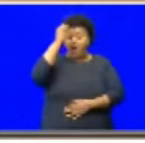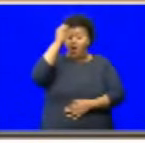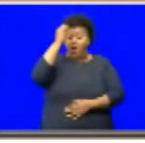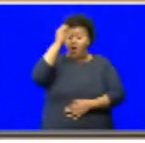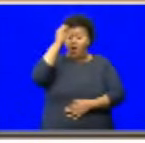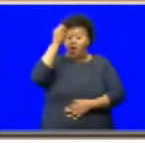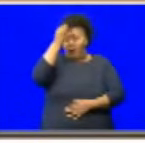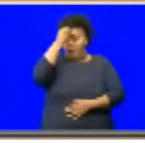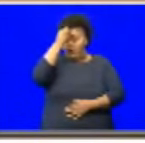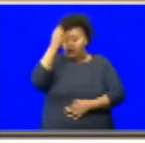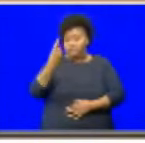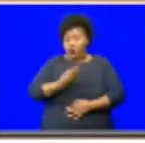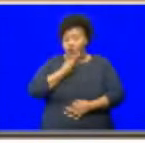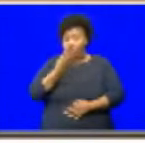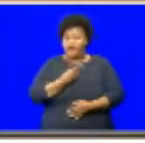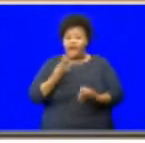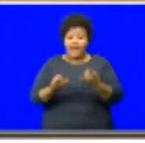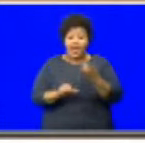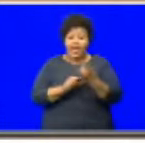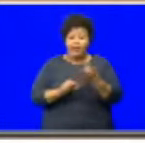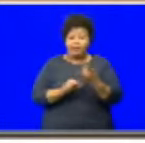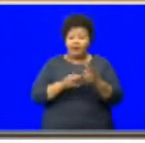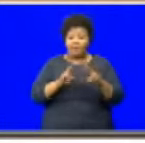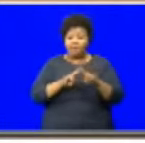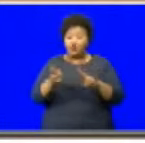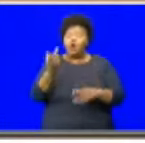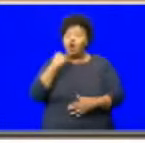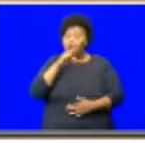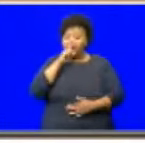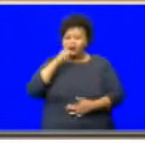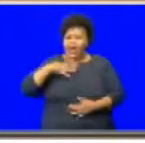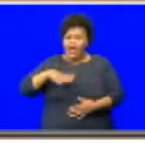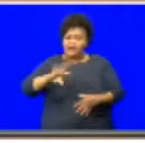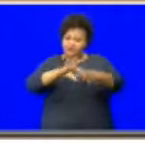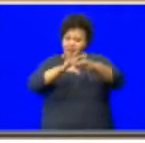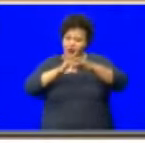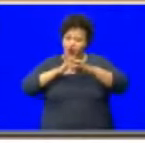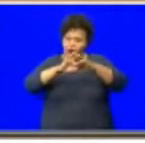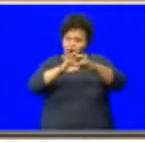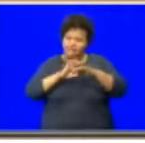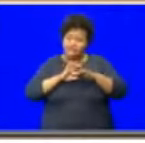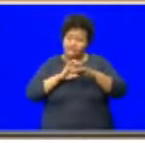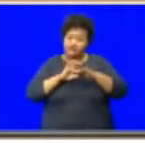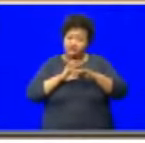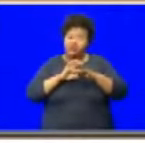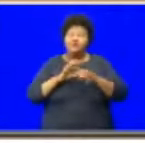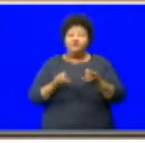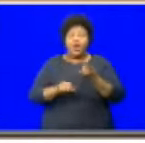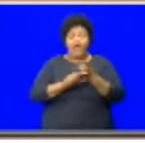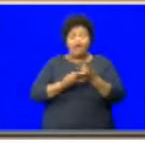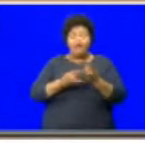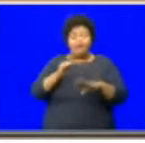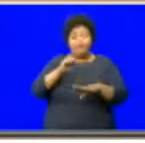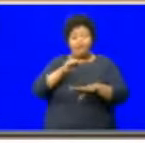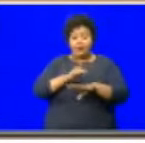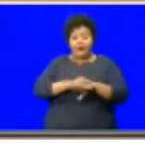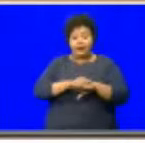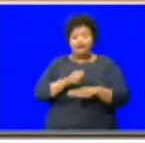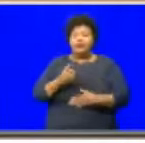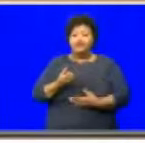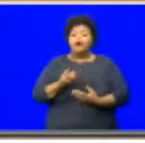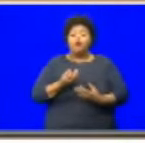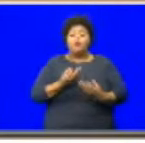njengoba abantu baye beve noma bacabange. Noma ngangukuphi ungalithola lisito kakhulu kade nizabe neminzeni siyakhuthatha ukuthi